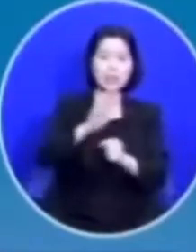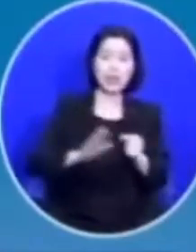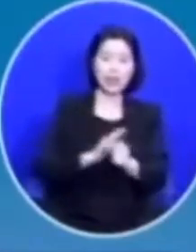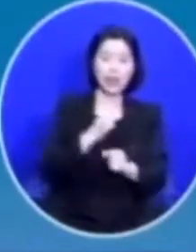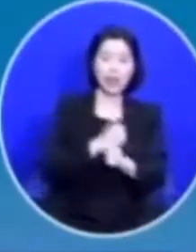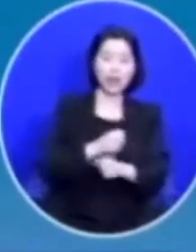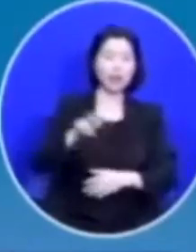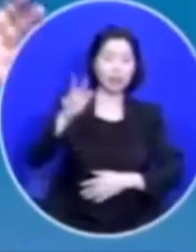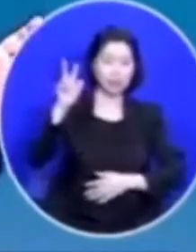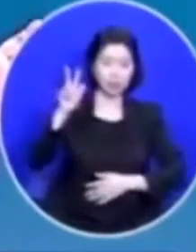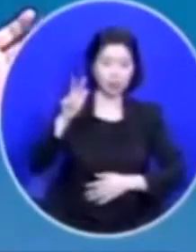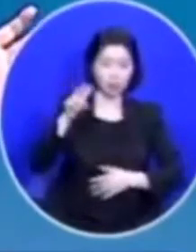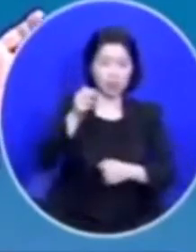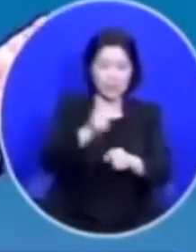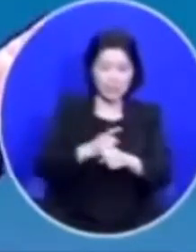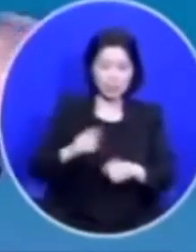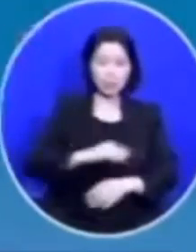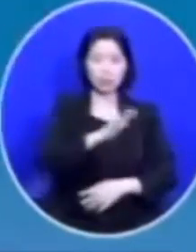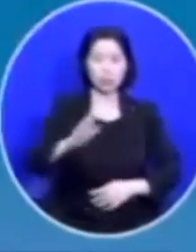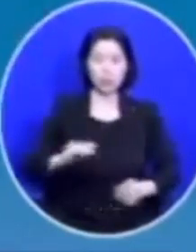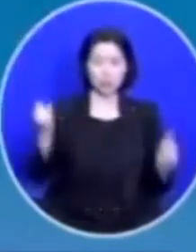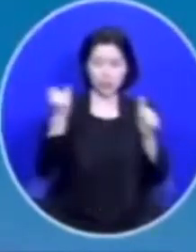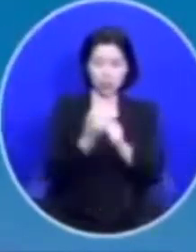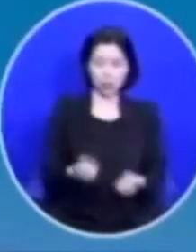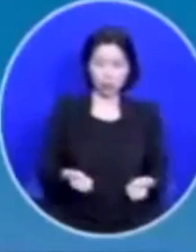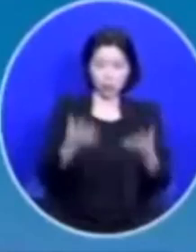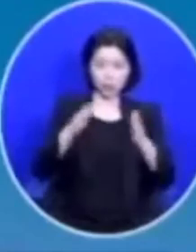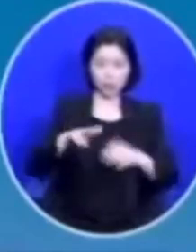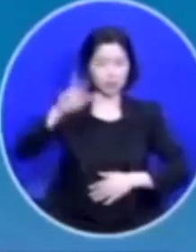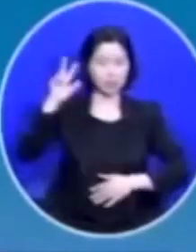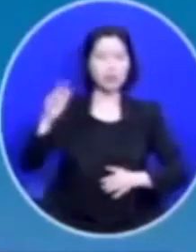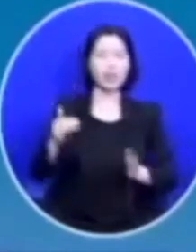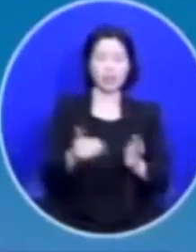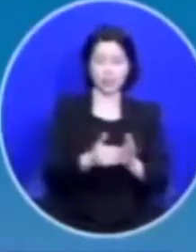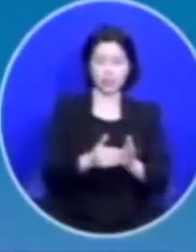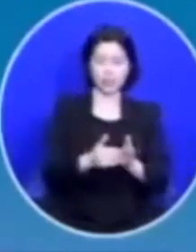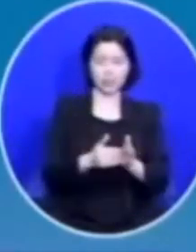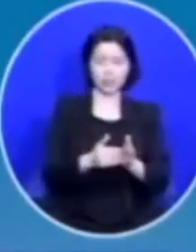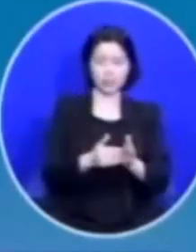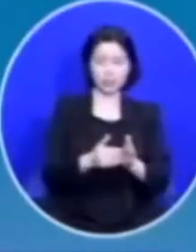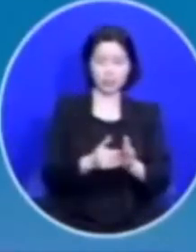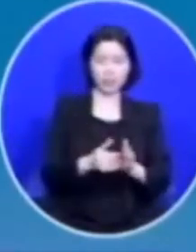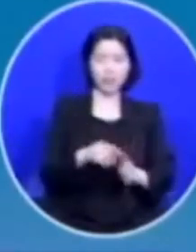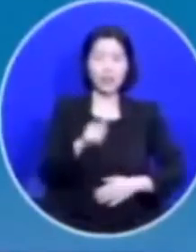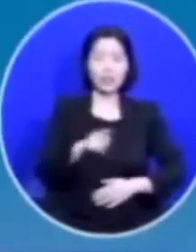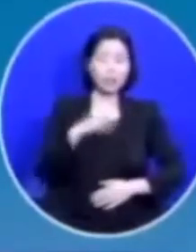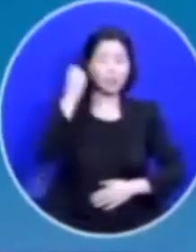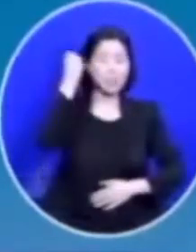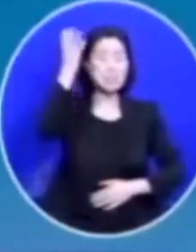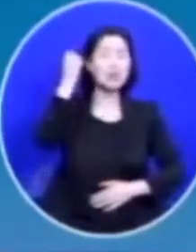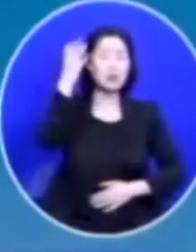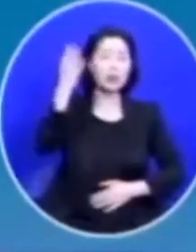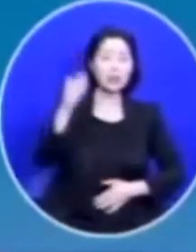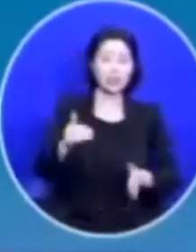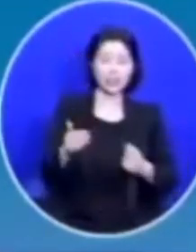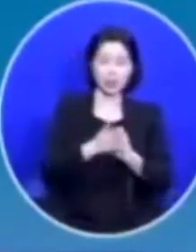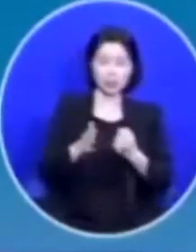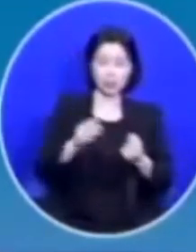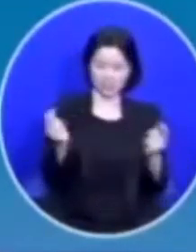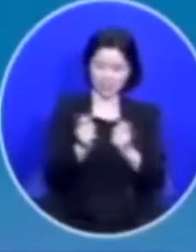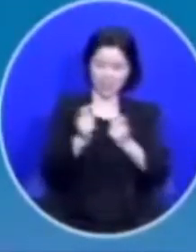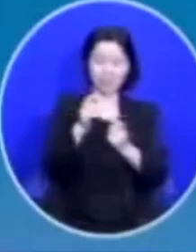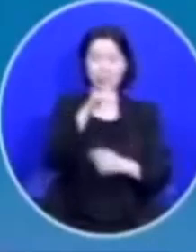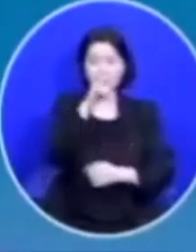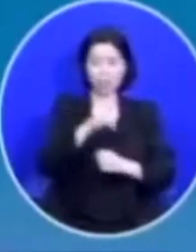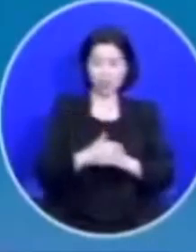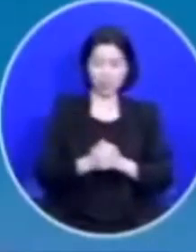이미 우리는 결혼식 때 다 서약 했습니다 그걸 잊어 버리니까 싸우고 사는 거예요